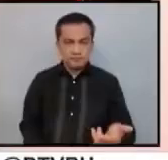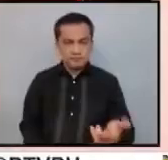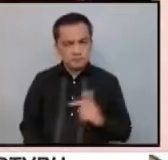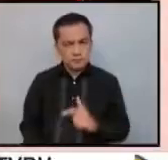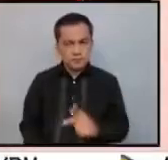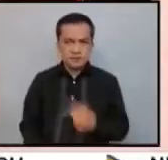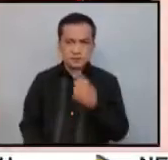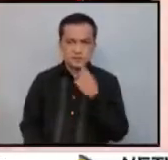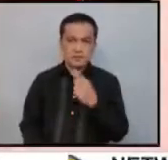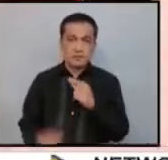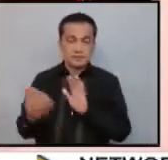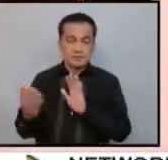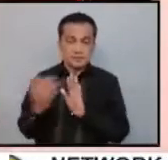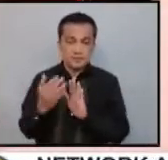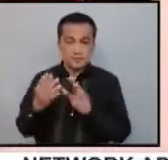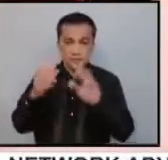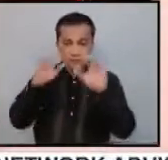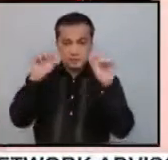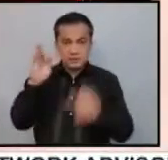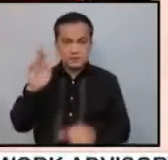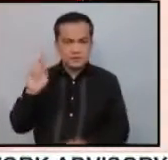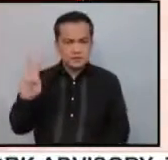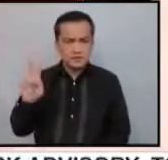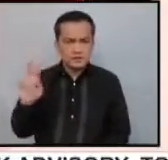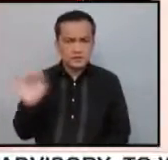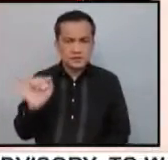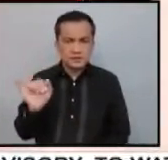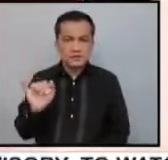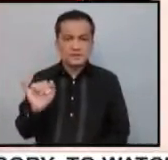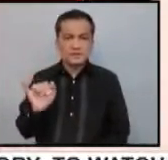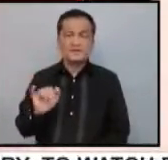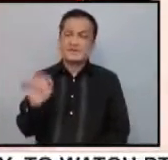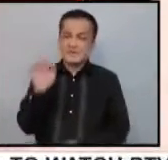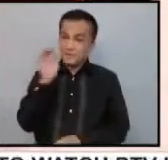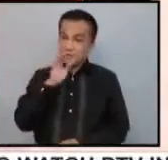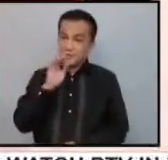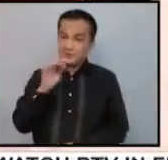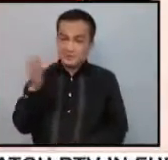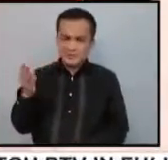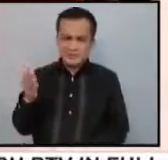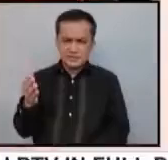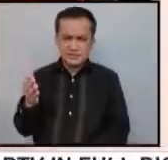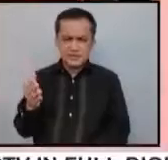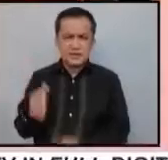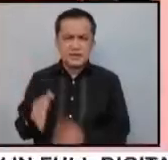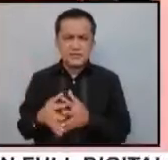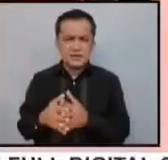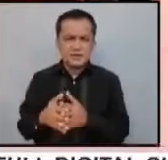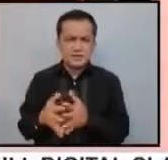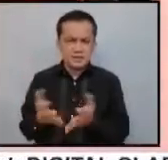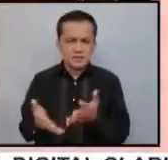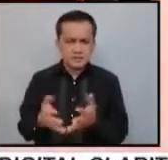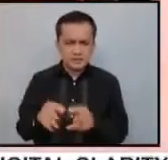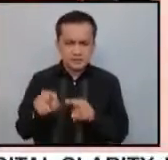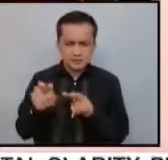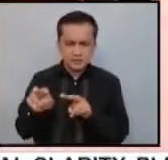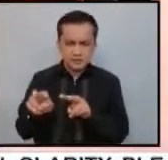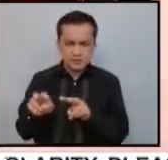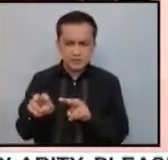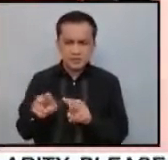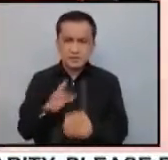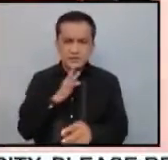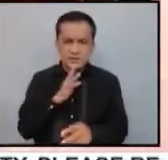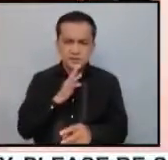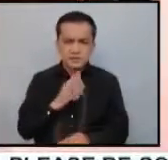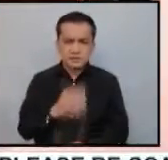kay Pangulong Marcos Jr. ng mga kapwa natin Pilipino dyan sa Amerika. So marahil ay tumutok din sila sa naging talumpati ng